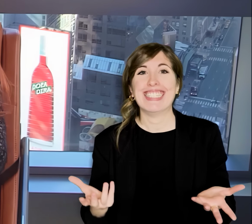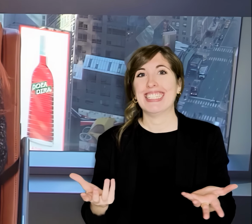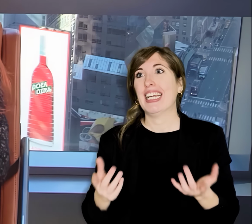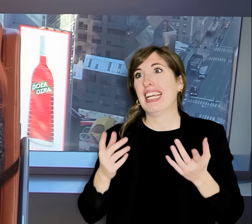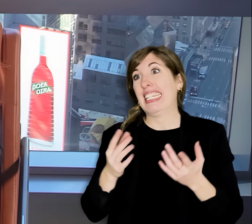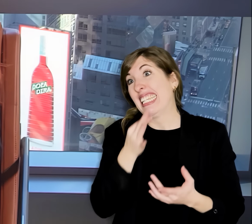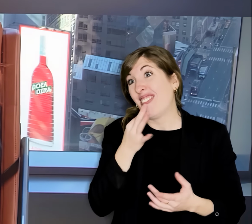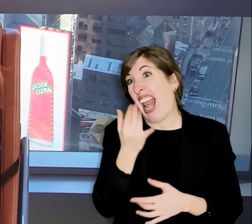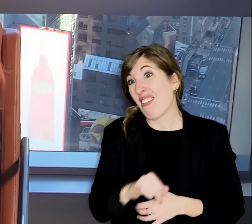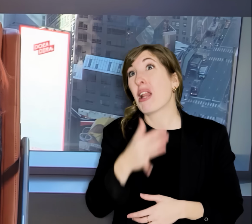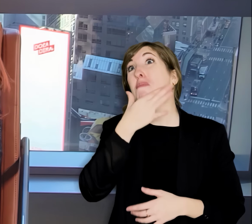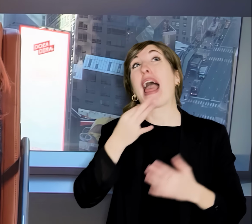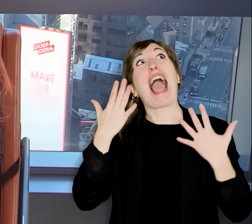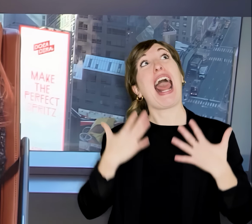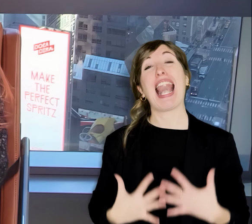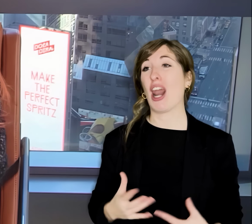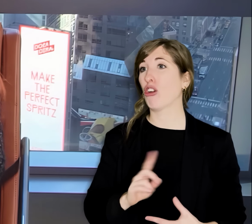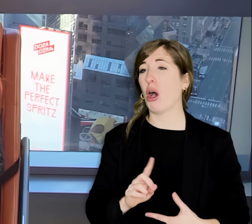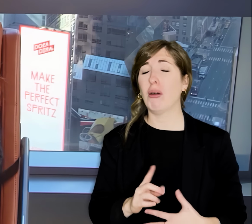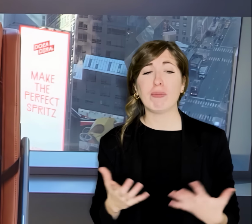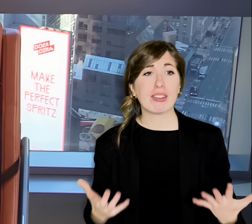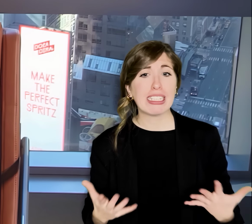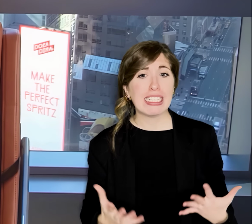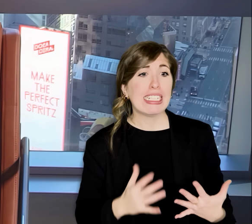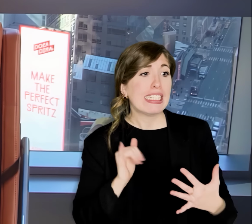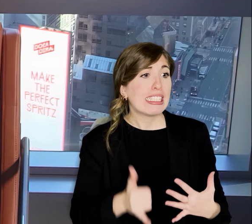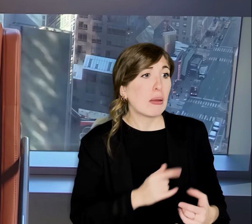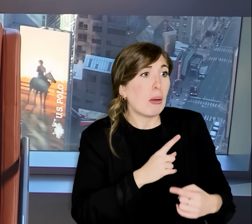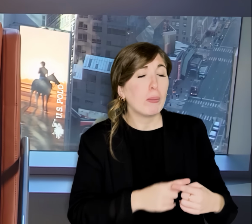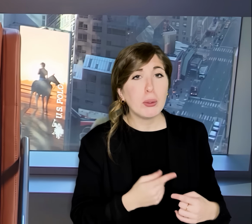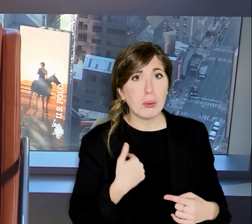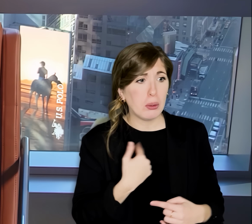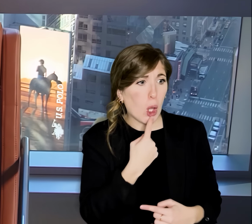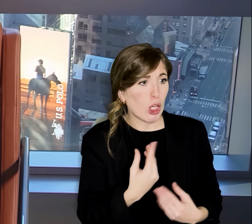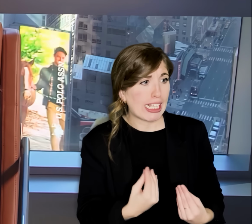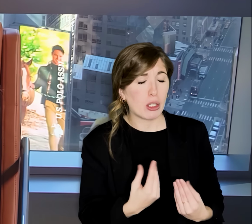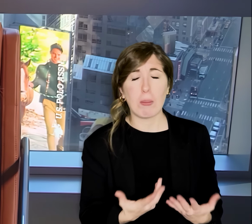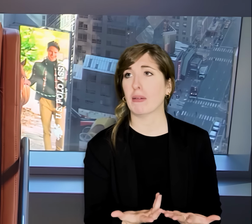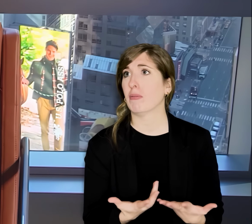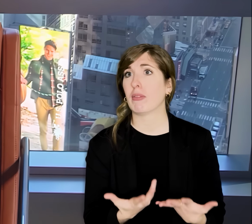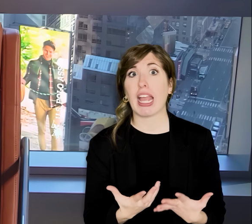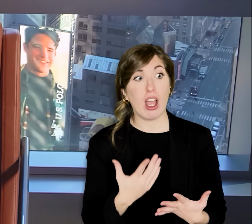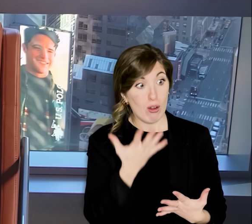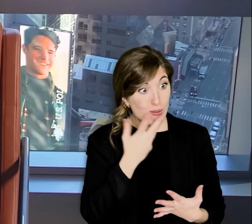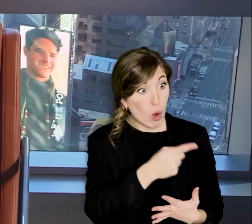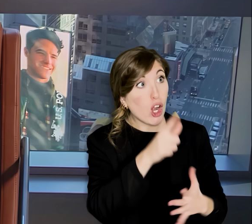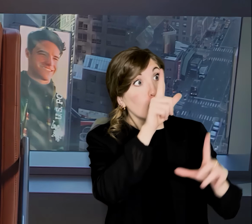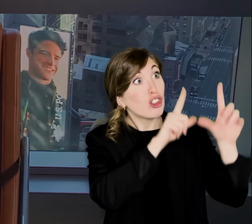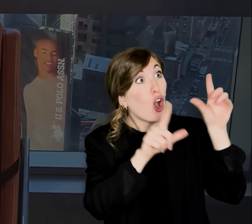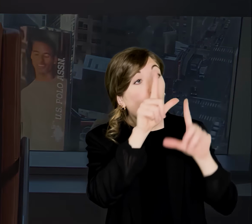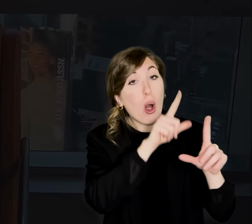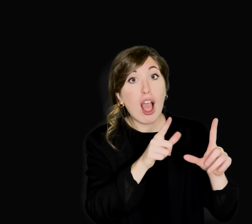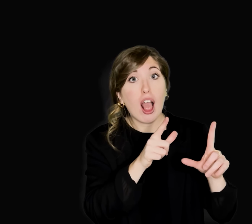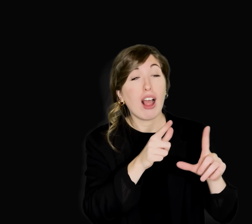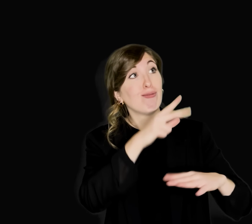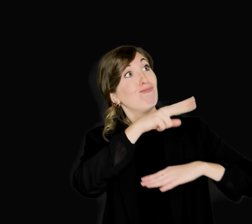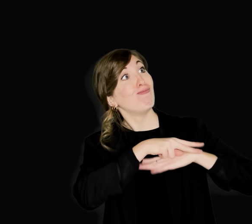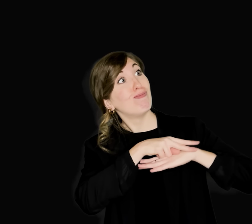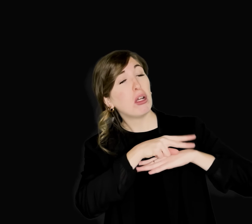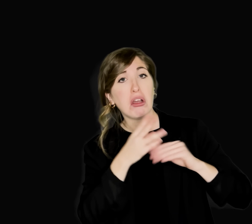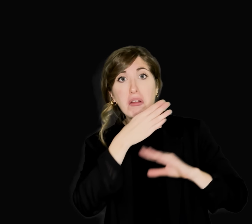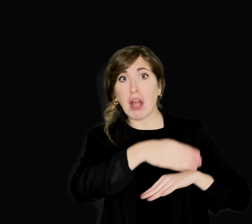arancioni ma poi Ma io Se poi devi prendere Ma scegli tu